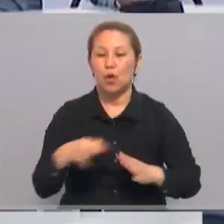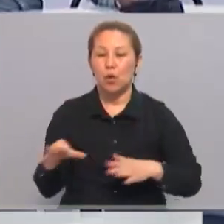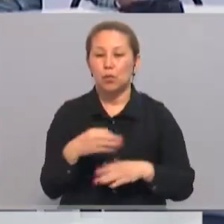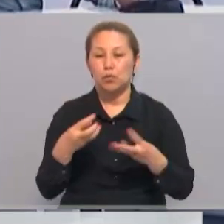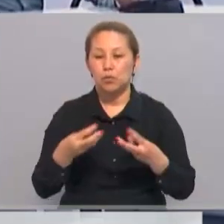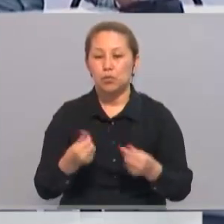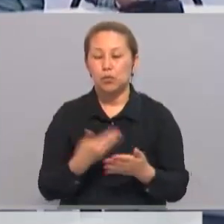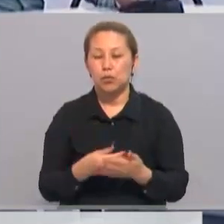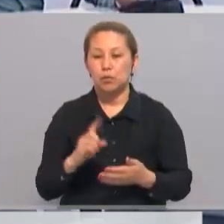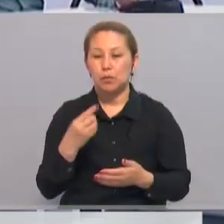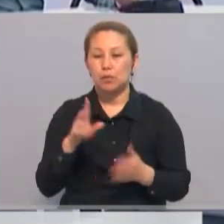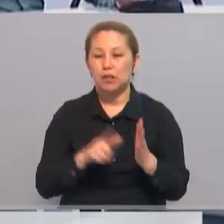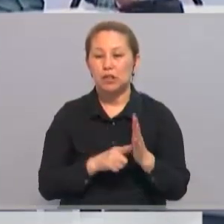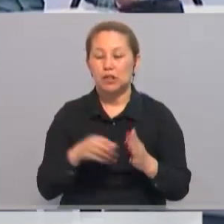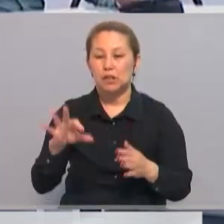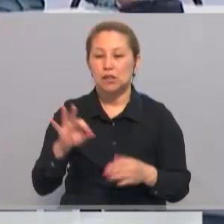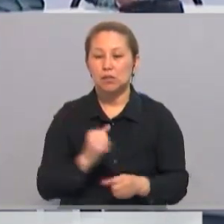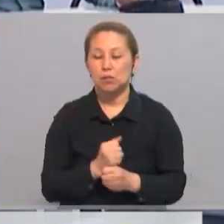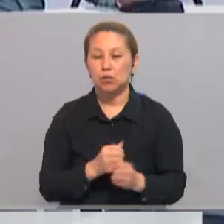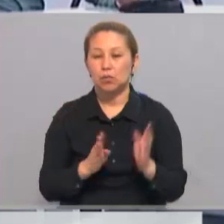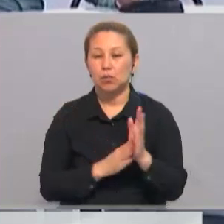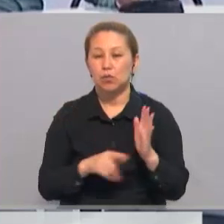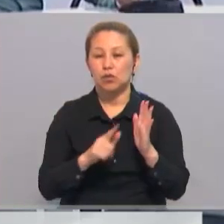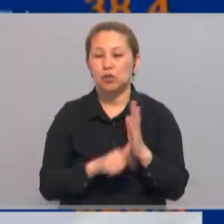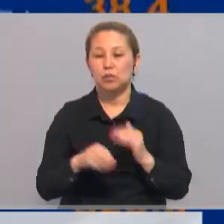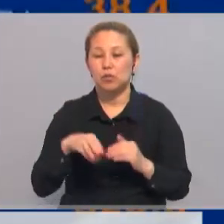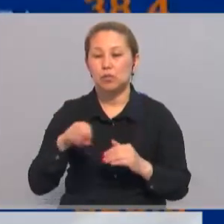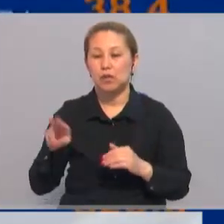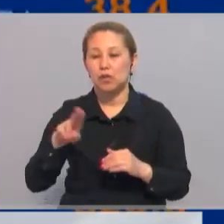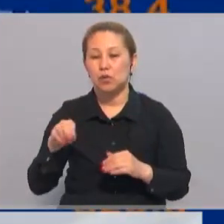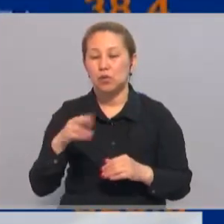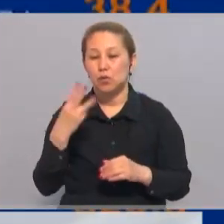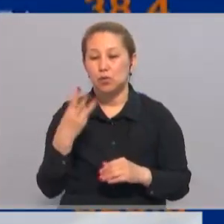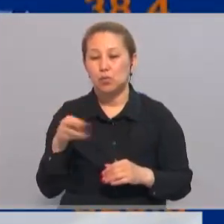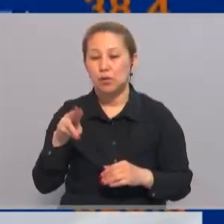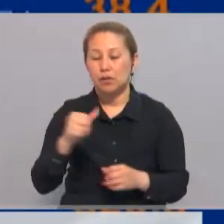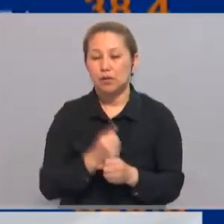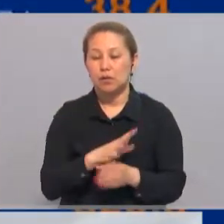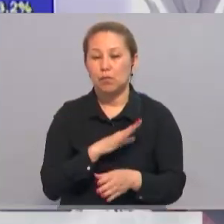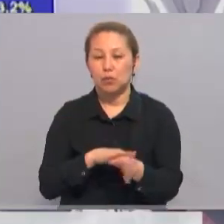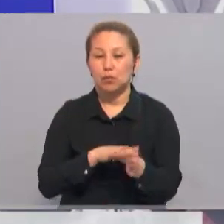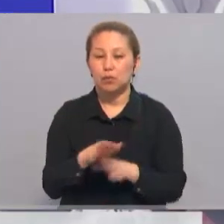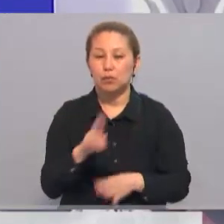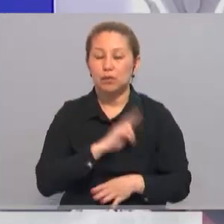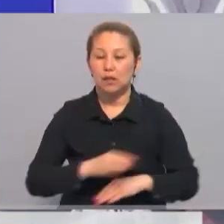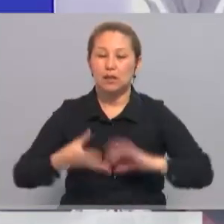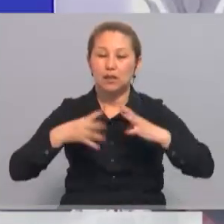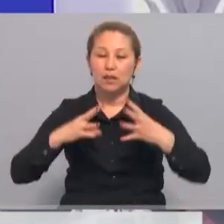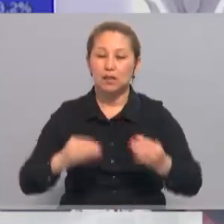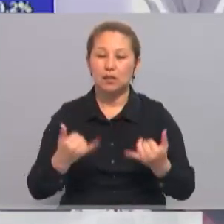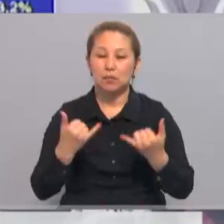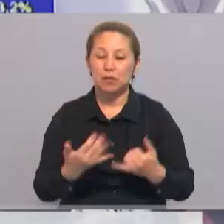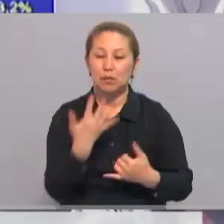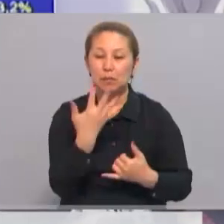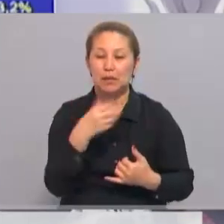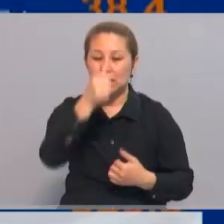көлемі 1,7 есеге артып, 970,3 миллиард теңгені құрады. Атқарылған жүйелі жұмыстардың нәтижесінде биылғы